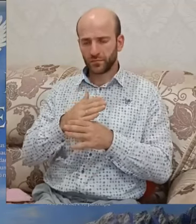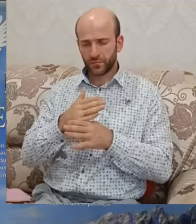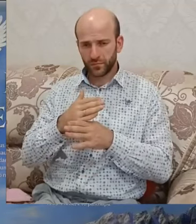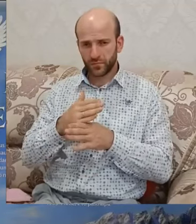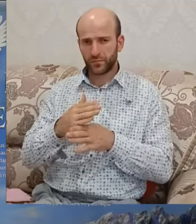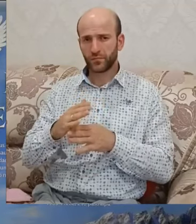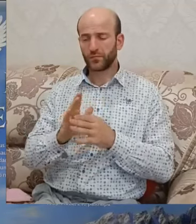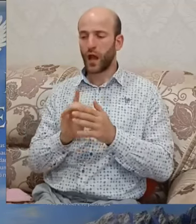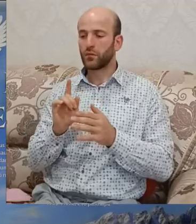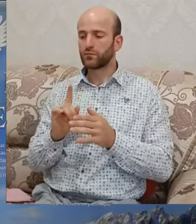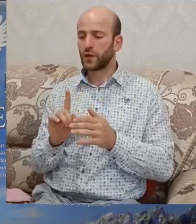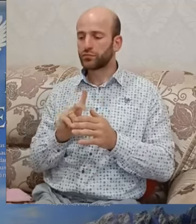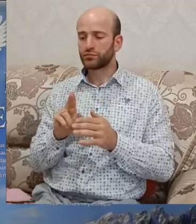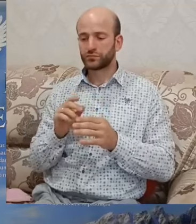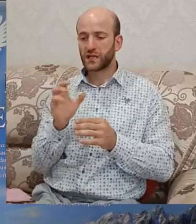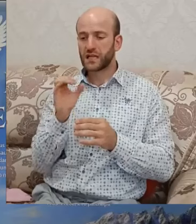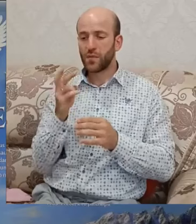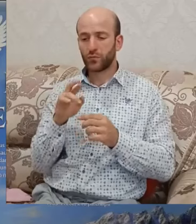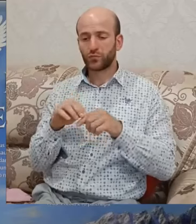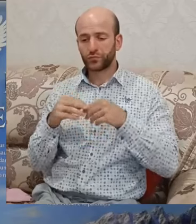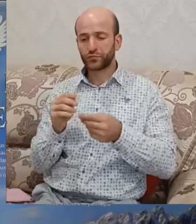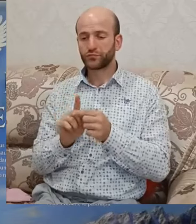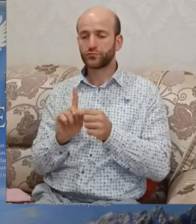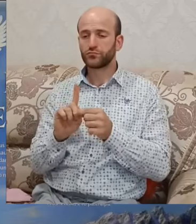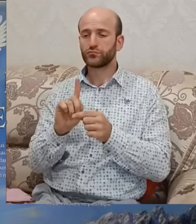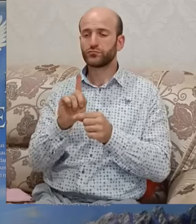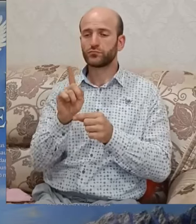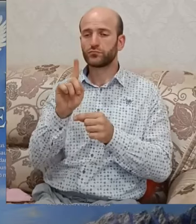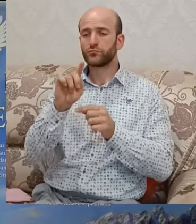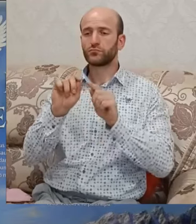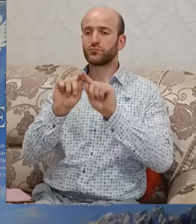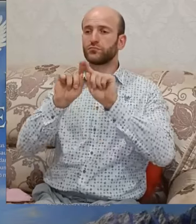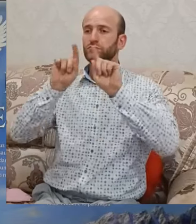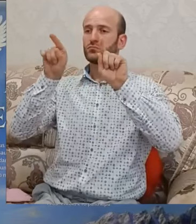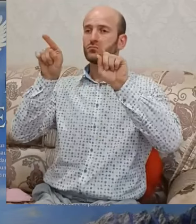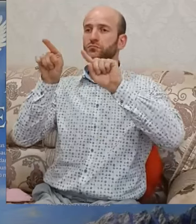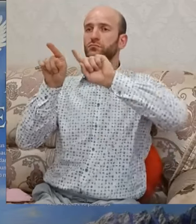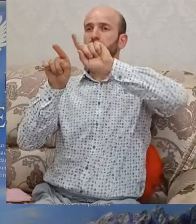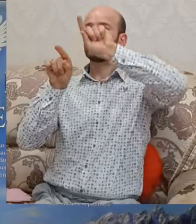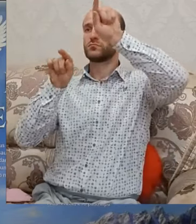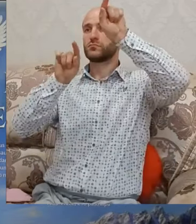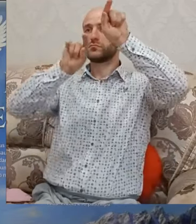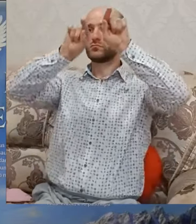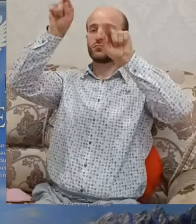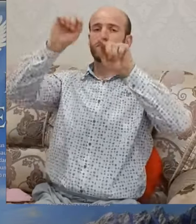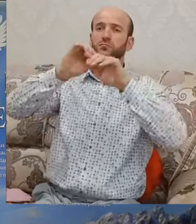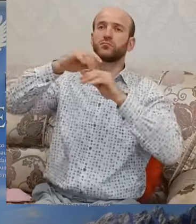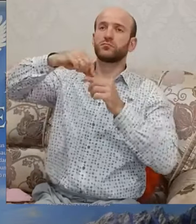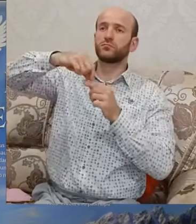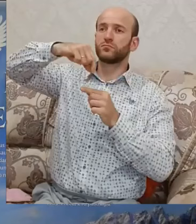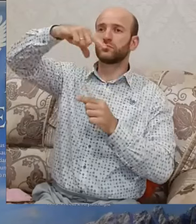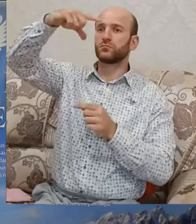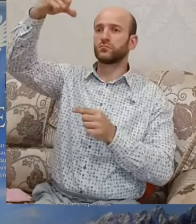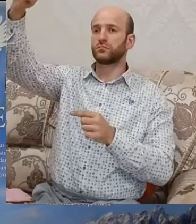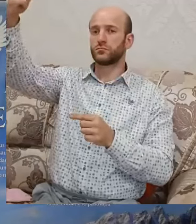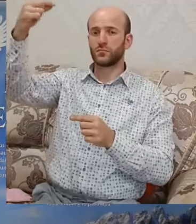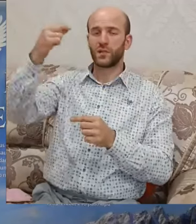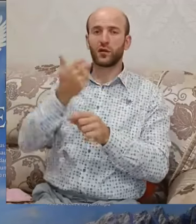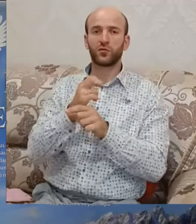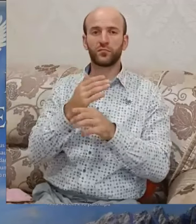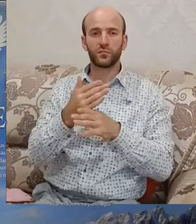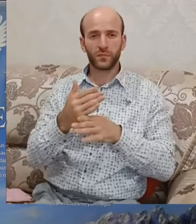noriu paskaityti iš 65 metų 12 mėnesio 06 dienos. Я хочу прочитать 65 года